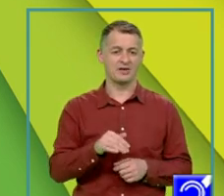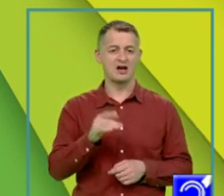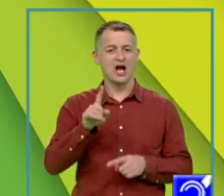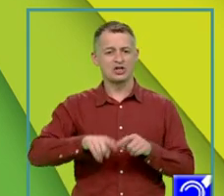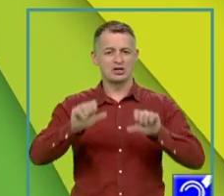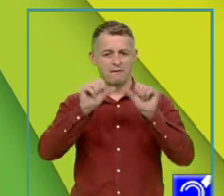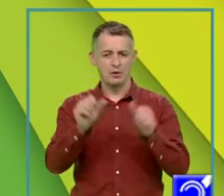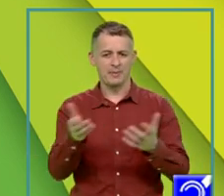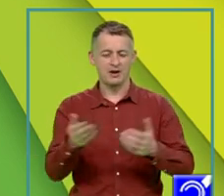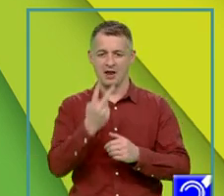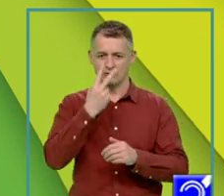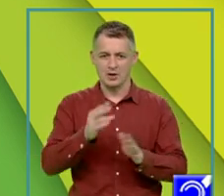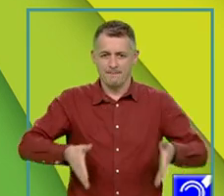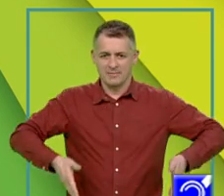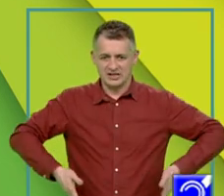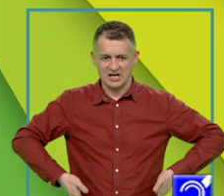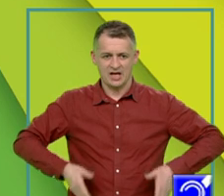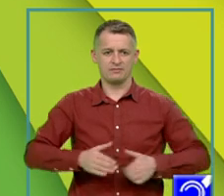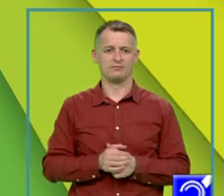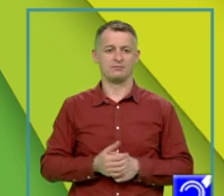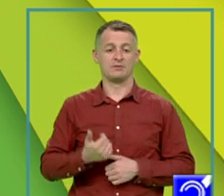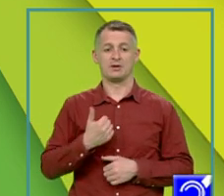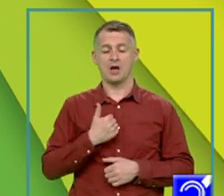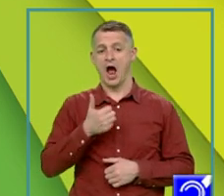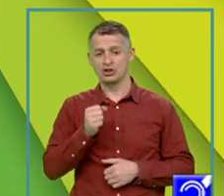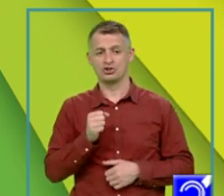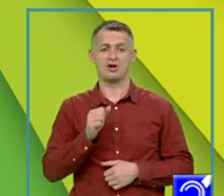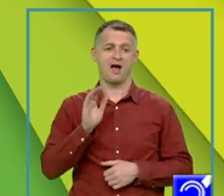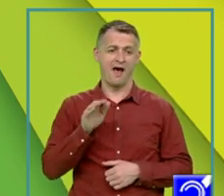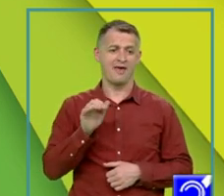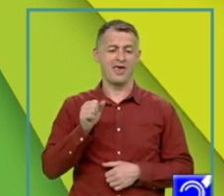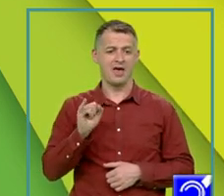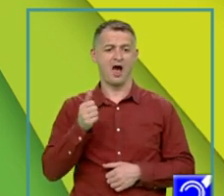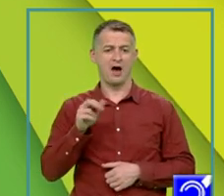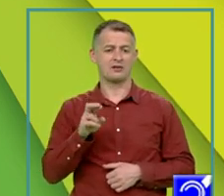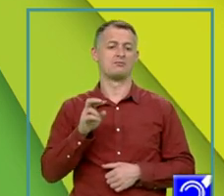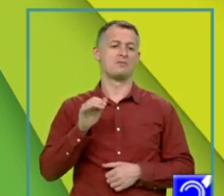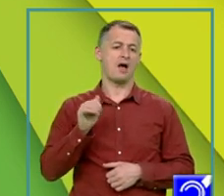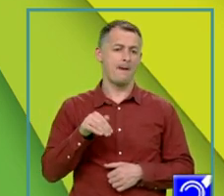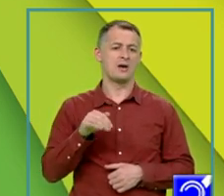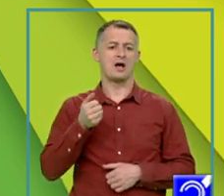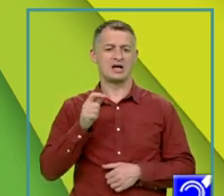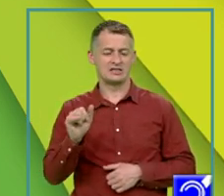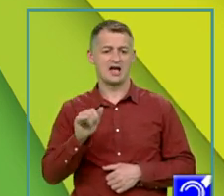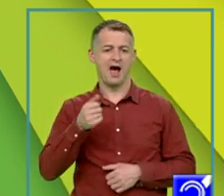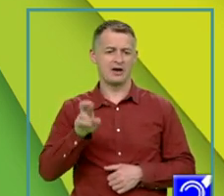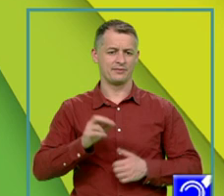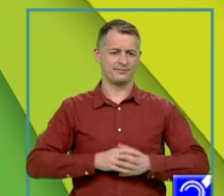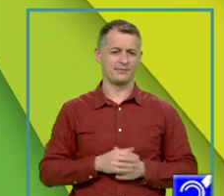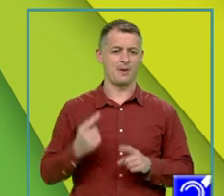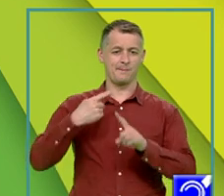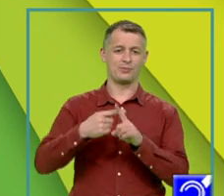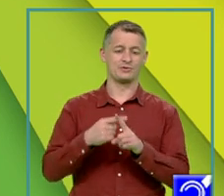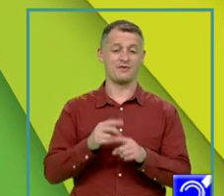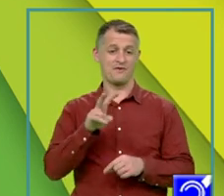forme pe care le am văzut la prezent Eu aș ai ar am ați ar da plus verbul auxiliar